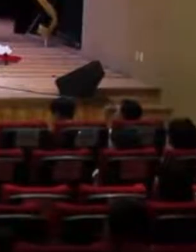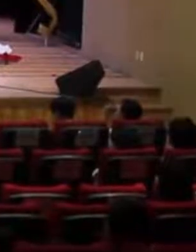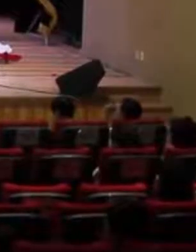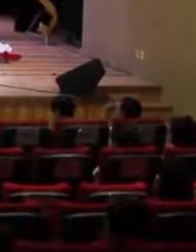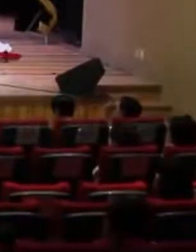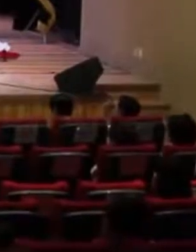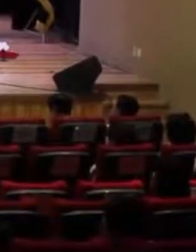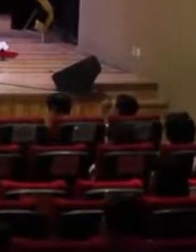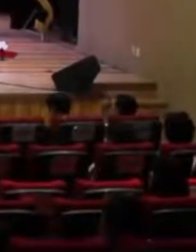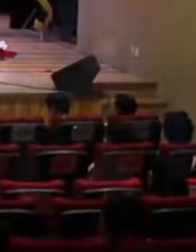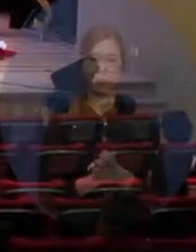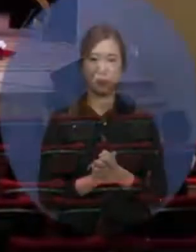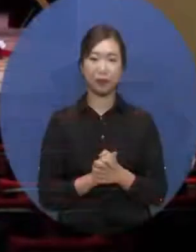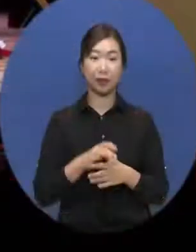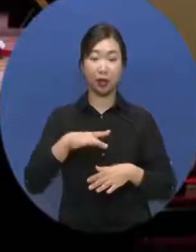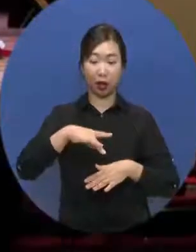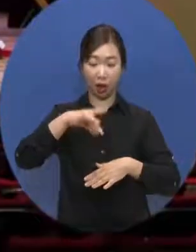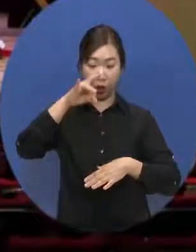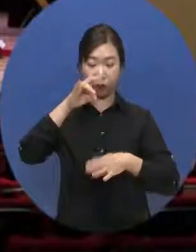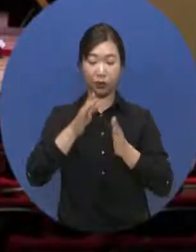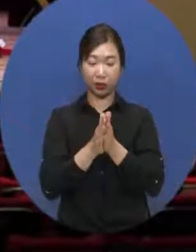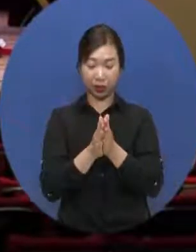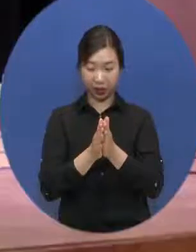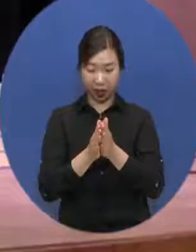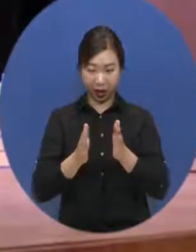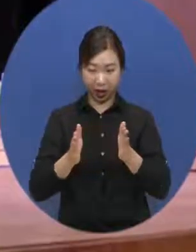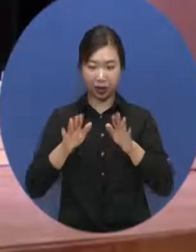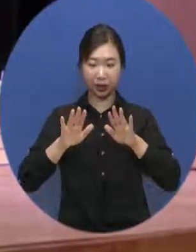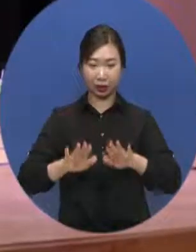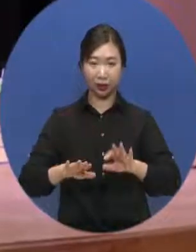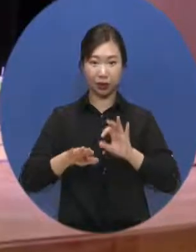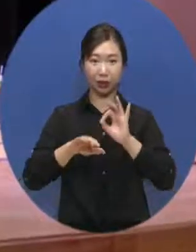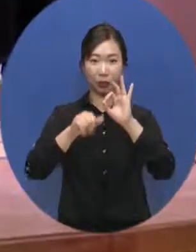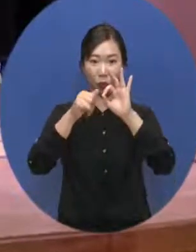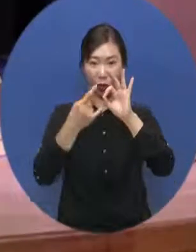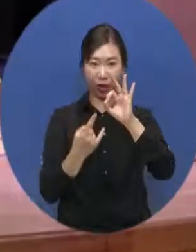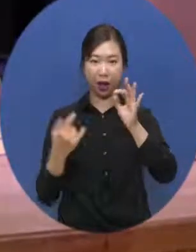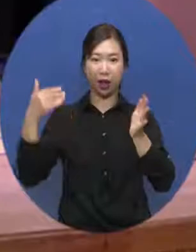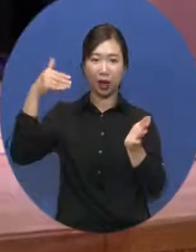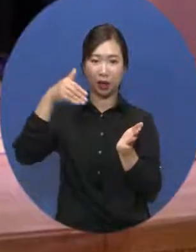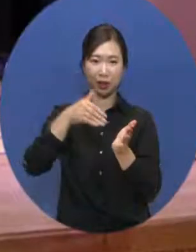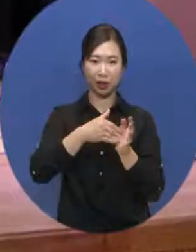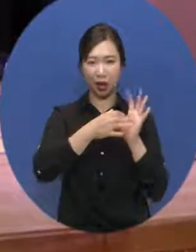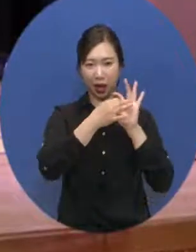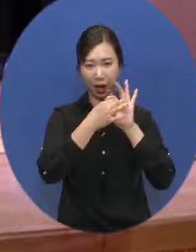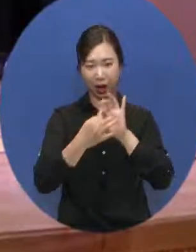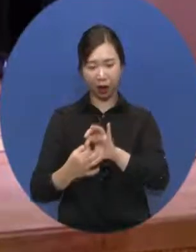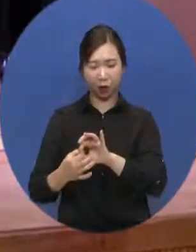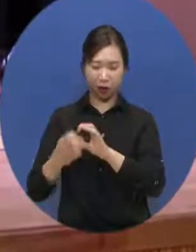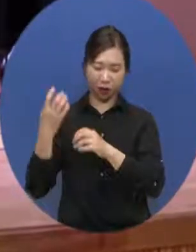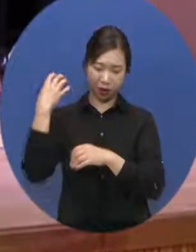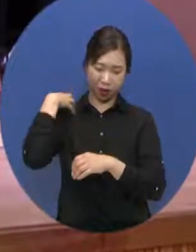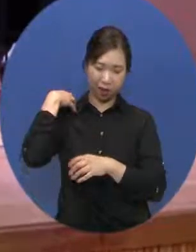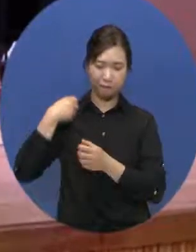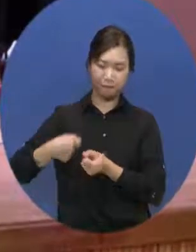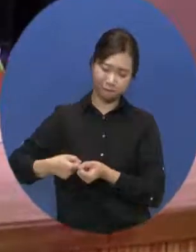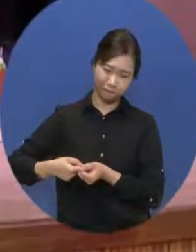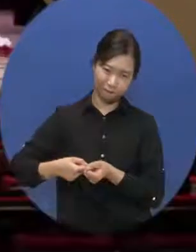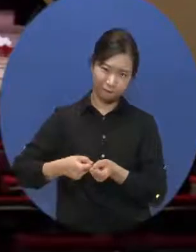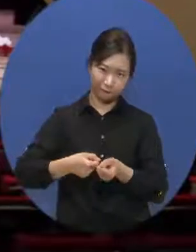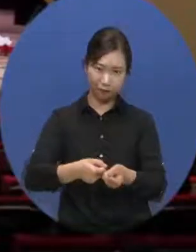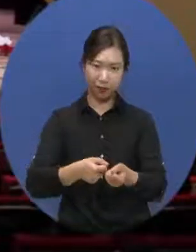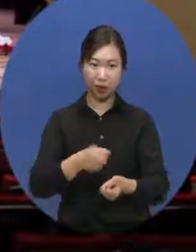처음 시작해서 이렇게 10회까지 쭉 끌어오신 거는 우리 박영자